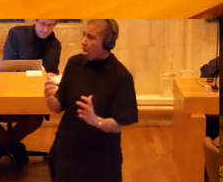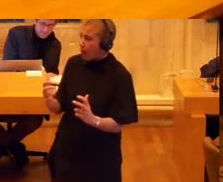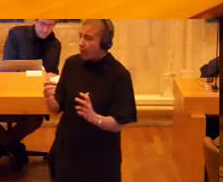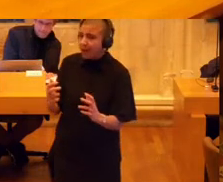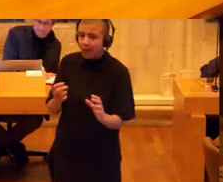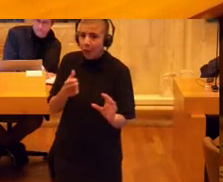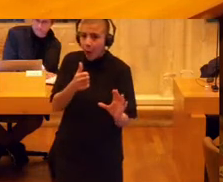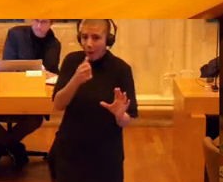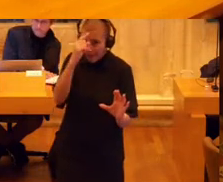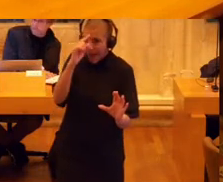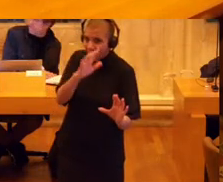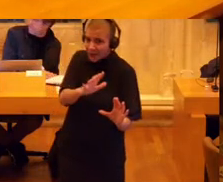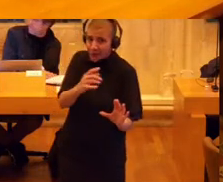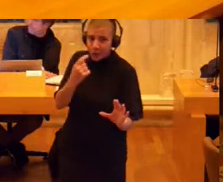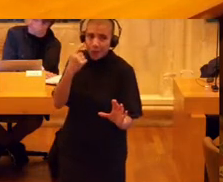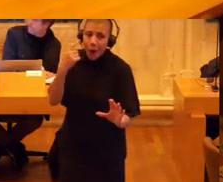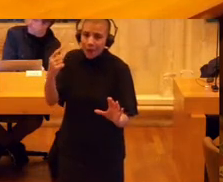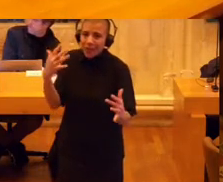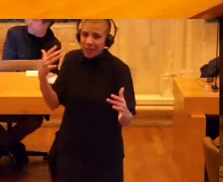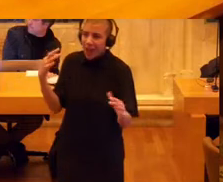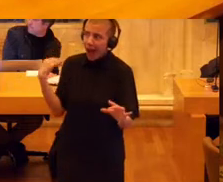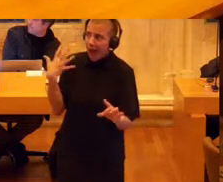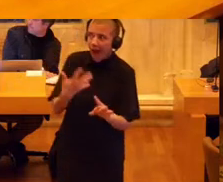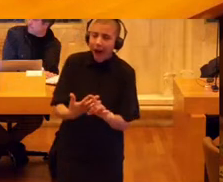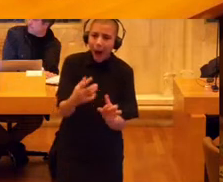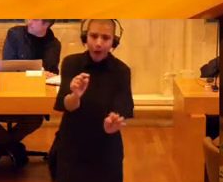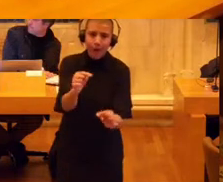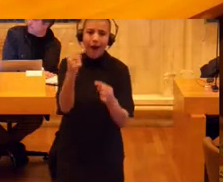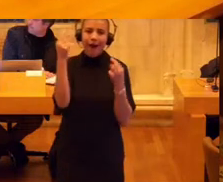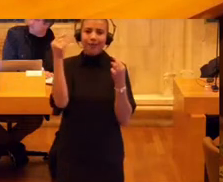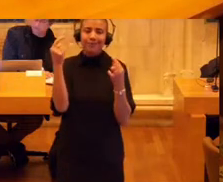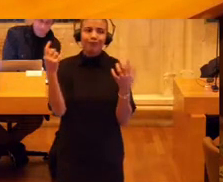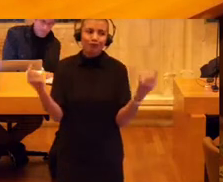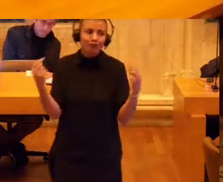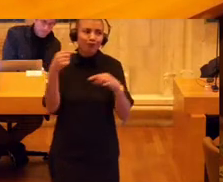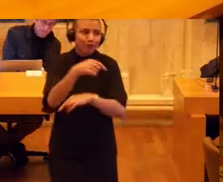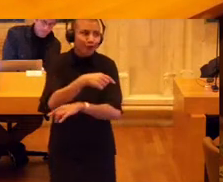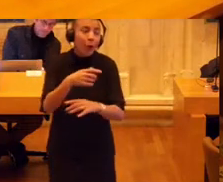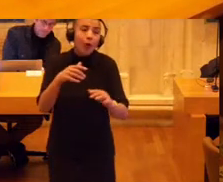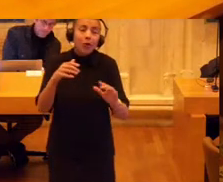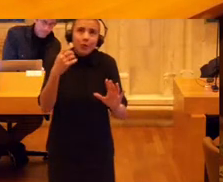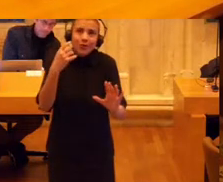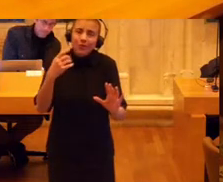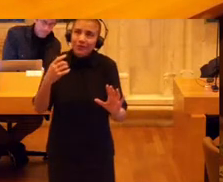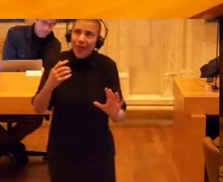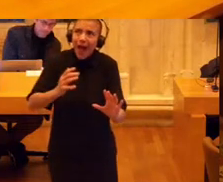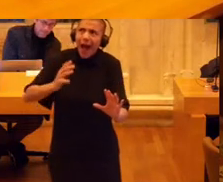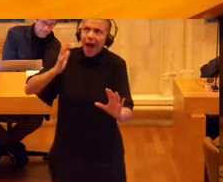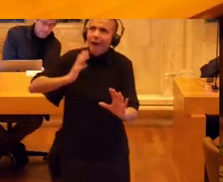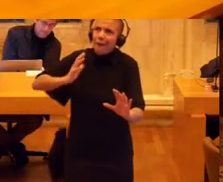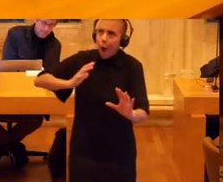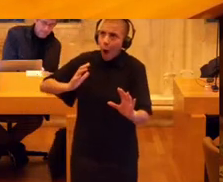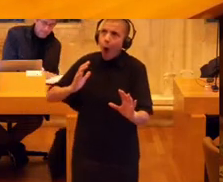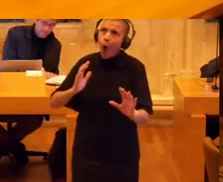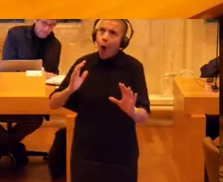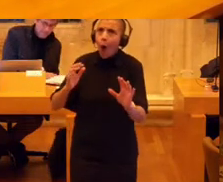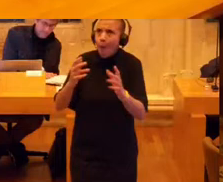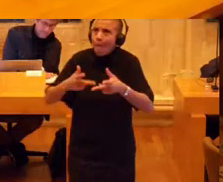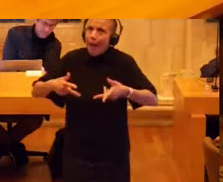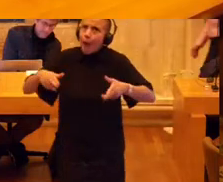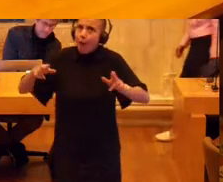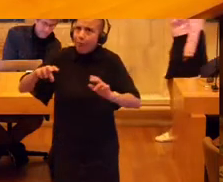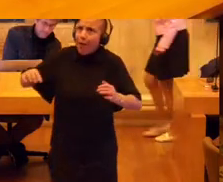longtemps. J'ai même tendance à penser qu'on les a plus entendus en d'autres temps, par exemple quand il n'y avait plus d'adjoints à la culture.